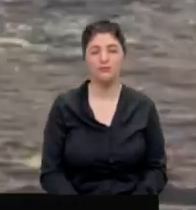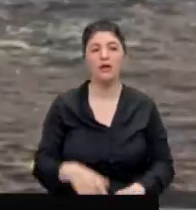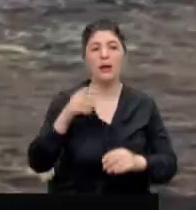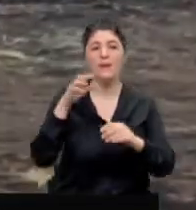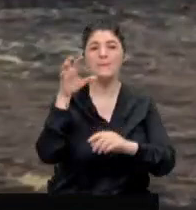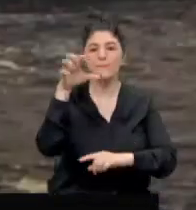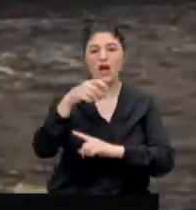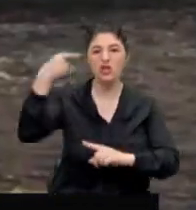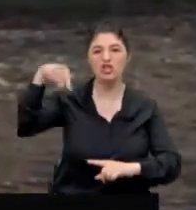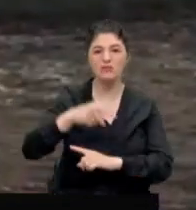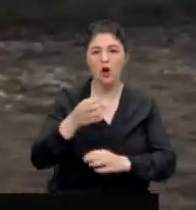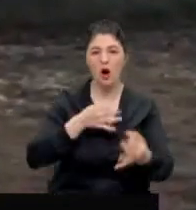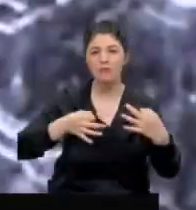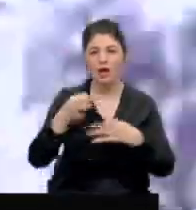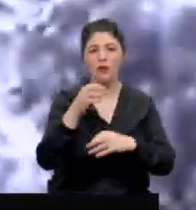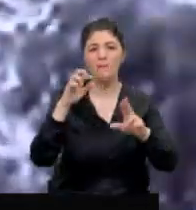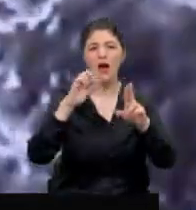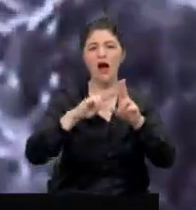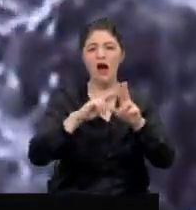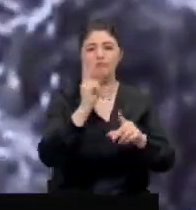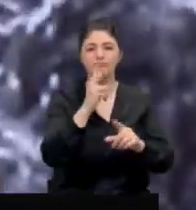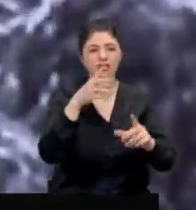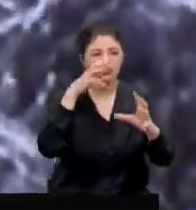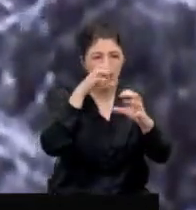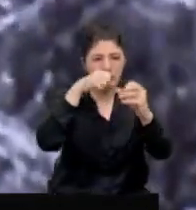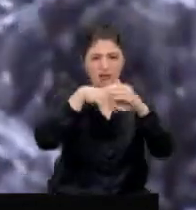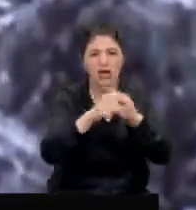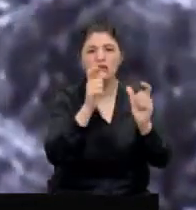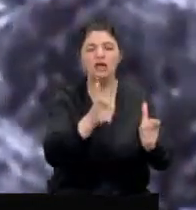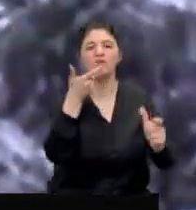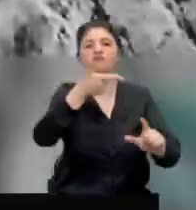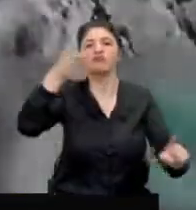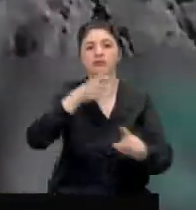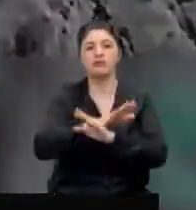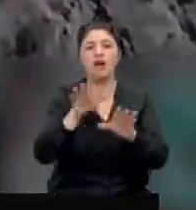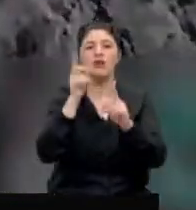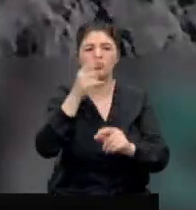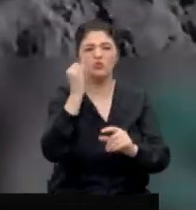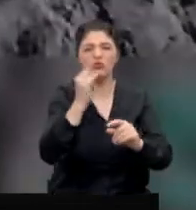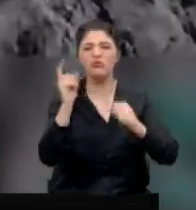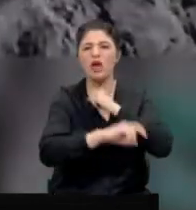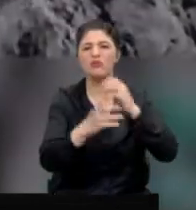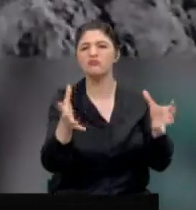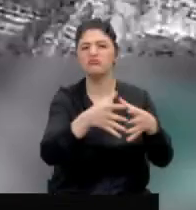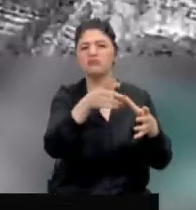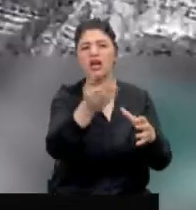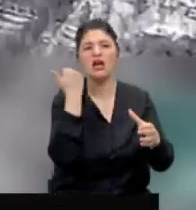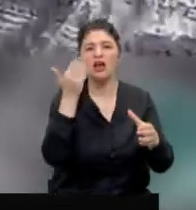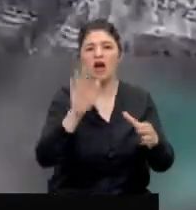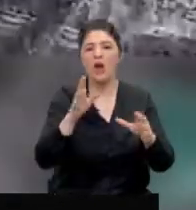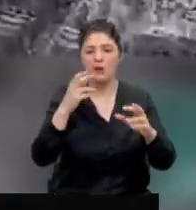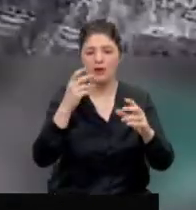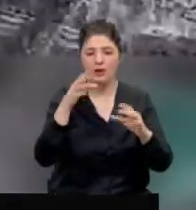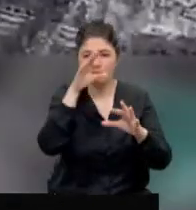Pençe Şimşek harekatıyla Mehmetçik, PKK'lı teröristleri saklandıkları yerde vurdu. Hain terör örgütü ise kaçarken geride